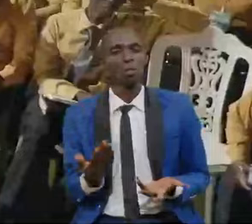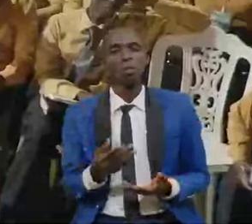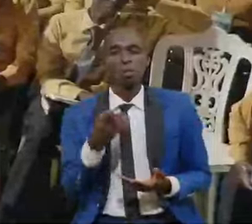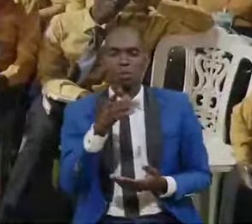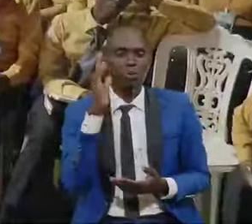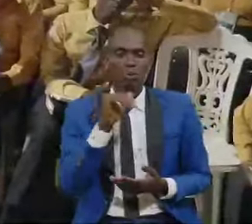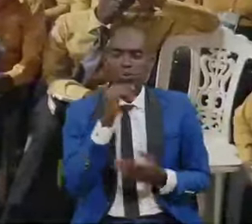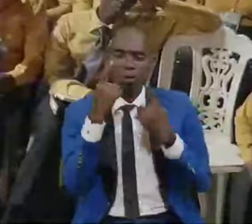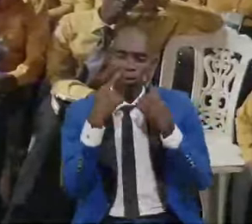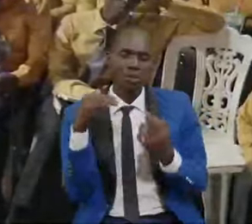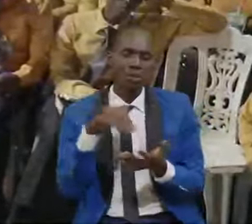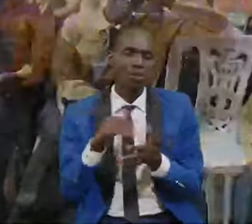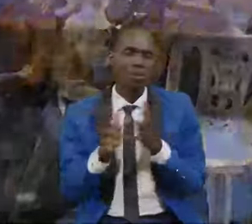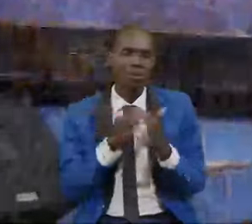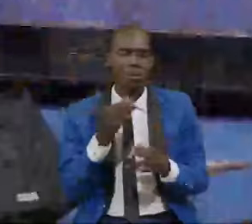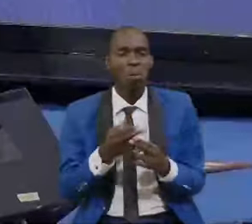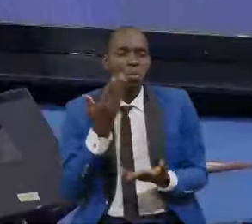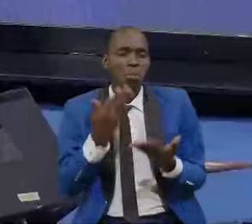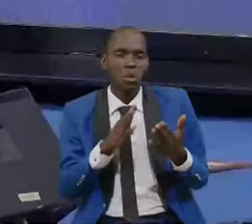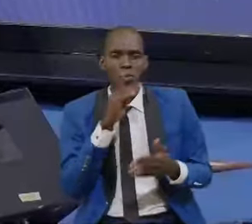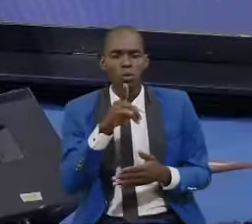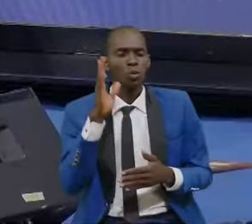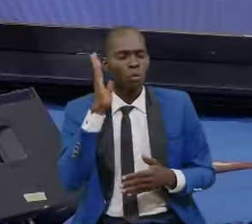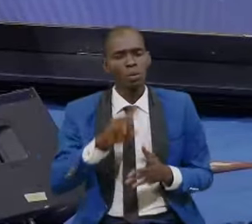Peut-être tu seras en train de regretter. Pourquoi est-ce que même j'ai cru en Christ?